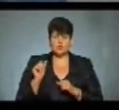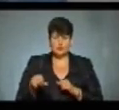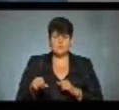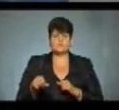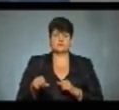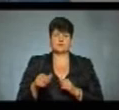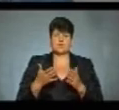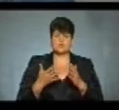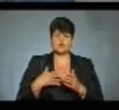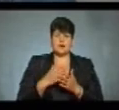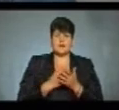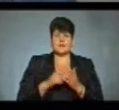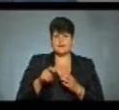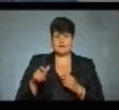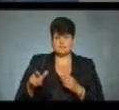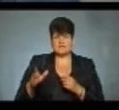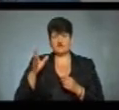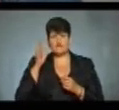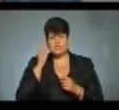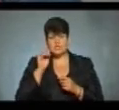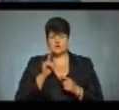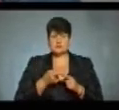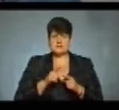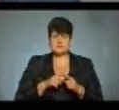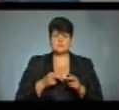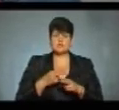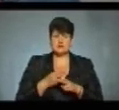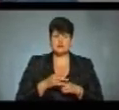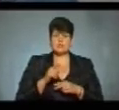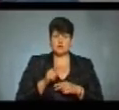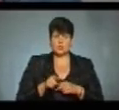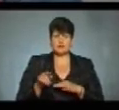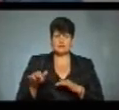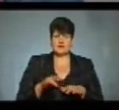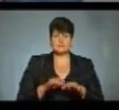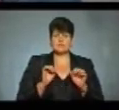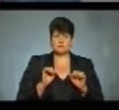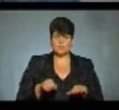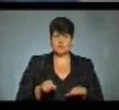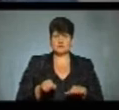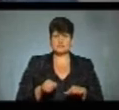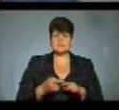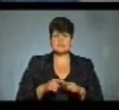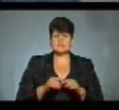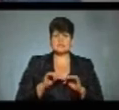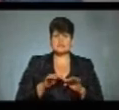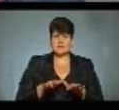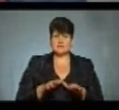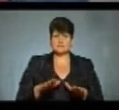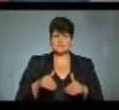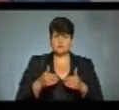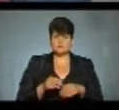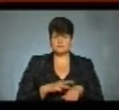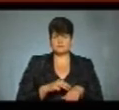якщо кандидат вважає, що це перешкоджає його агітаційній діяльності, він може з відповідною заявою звернутися до